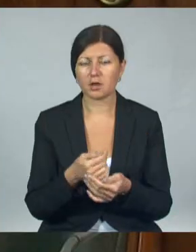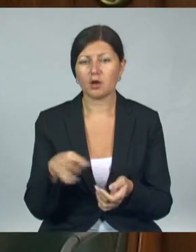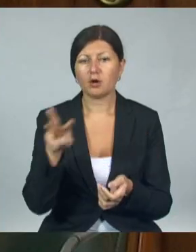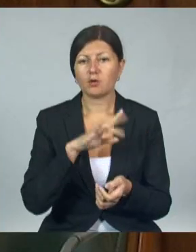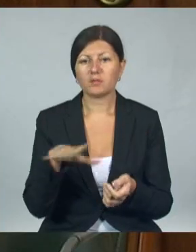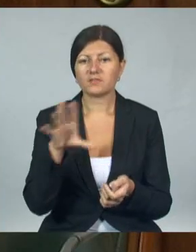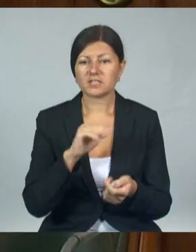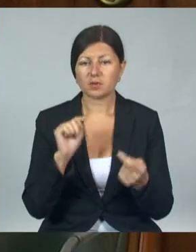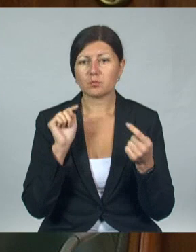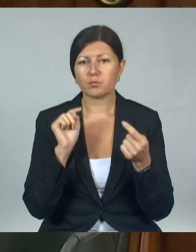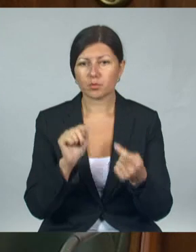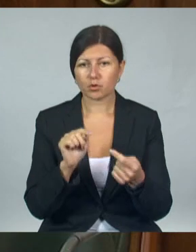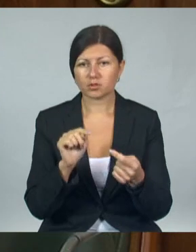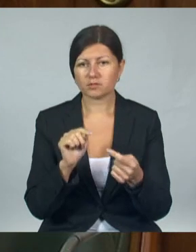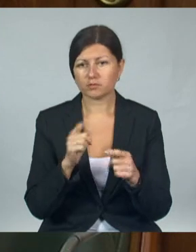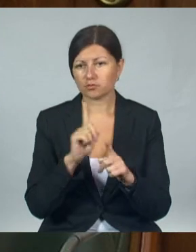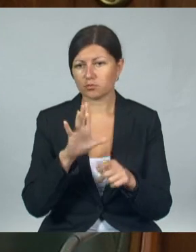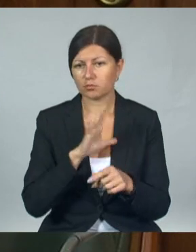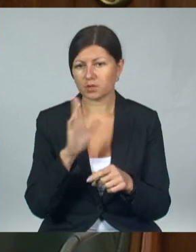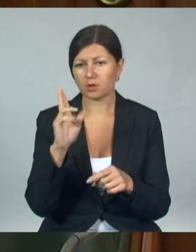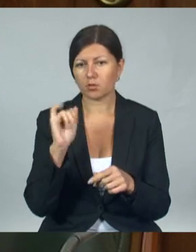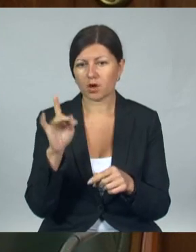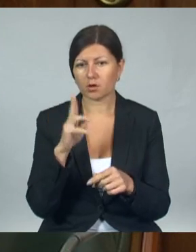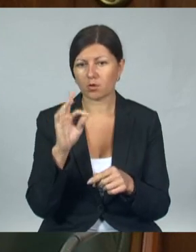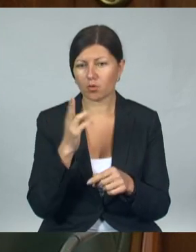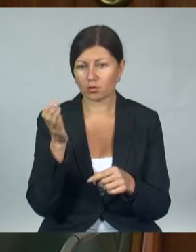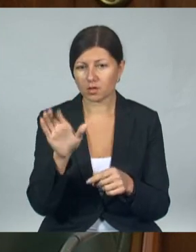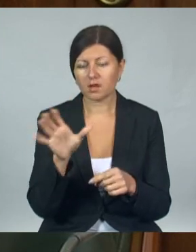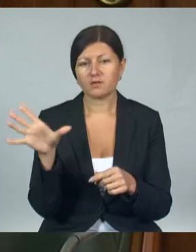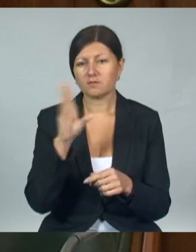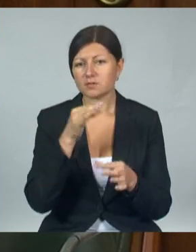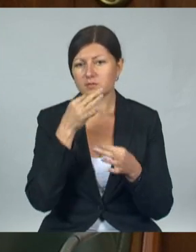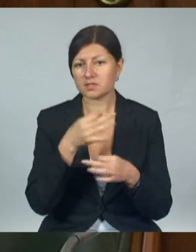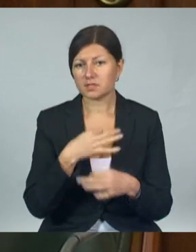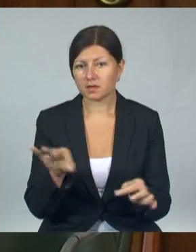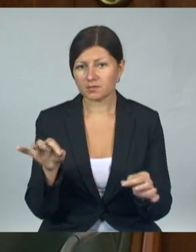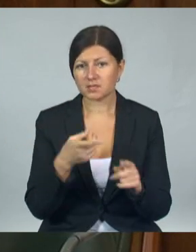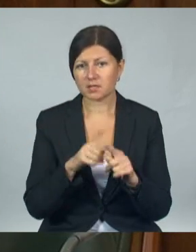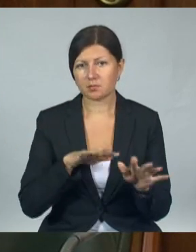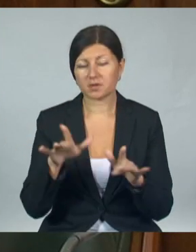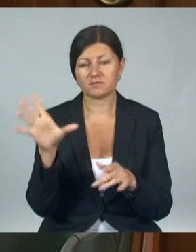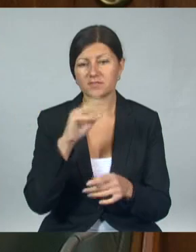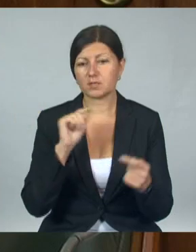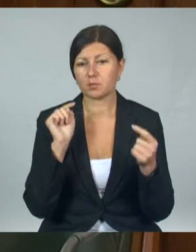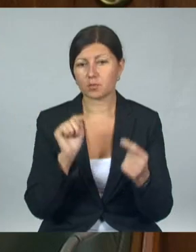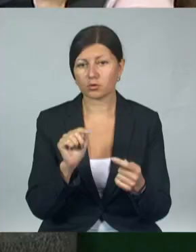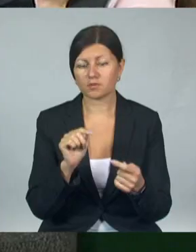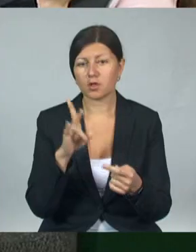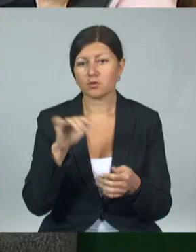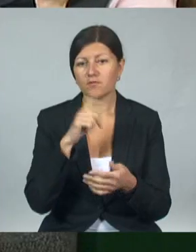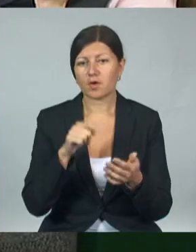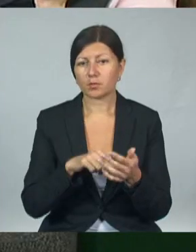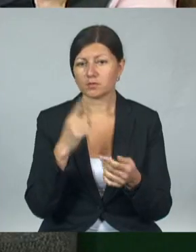все против введения QR-кодов. Никому этот процесс не нравится от слова совсем. Все против. Вопрос только в